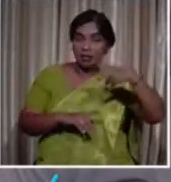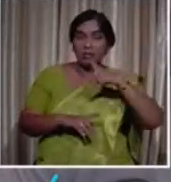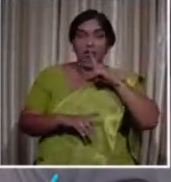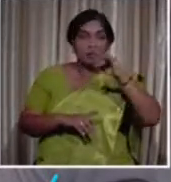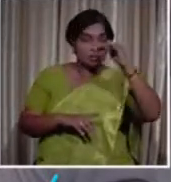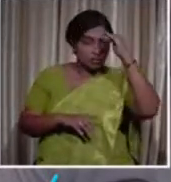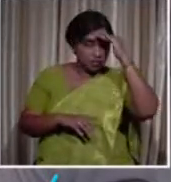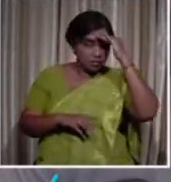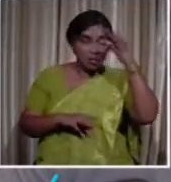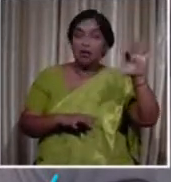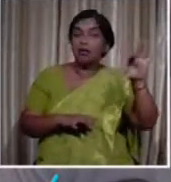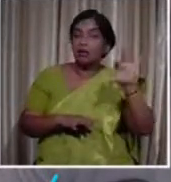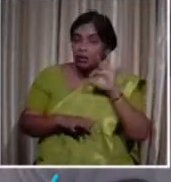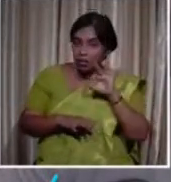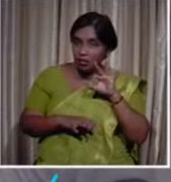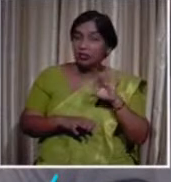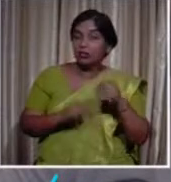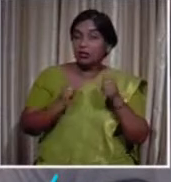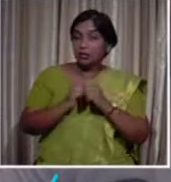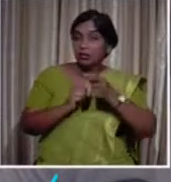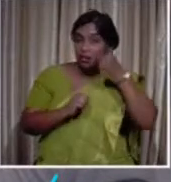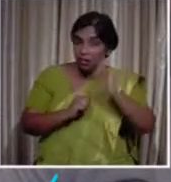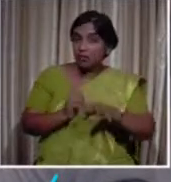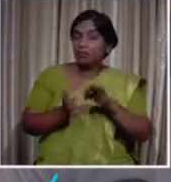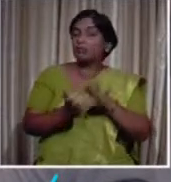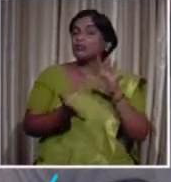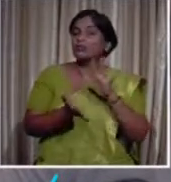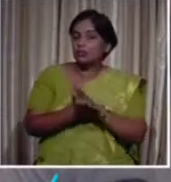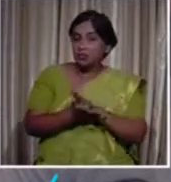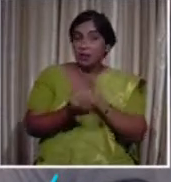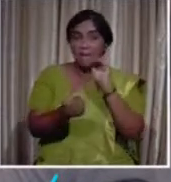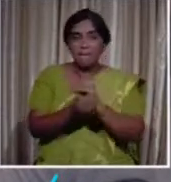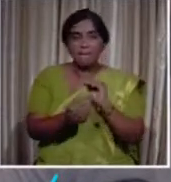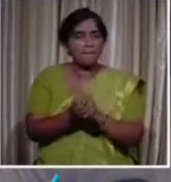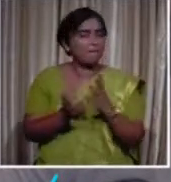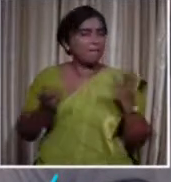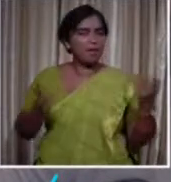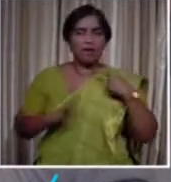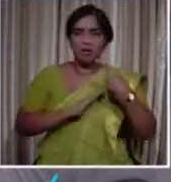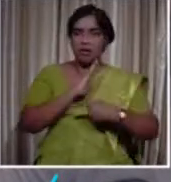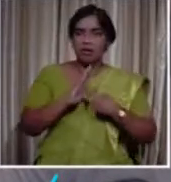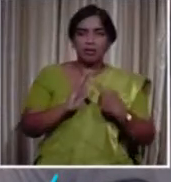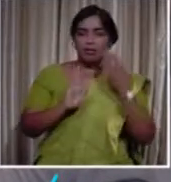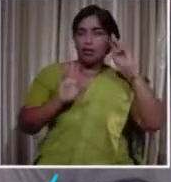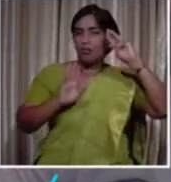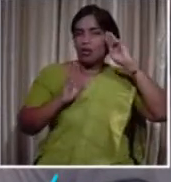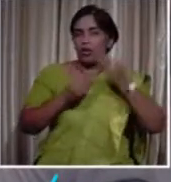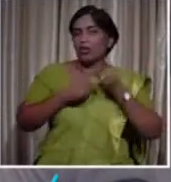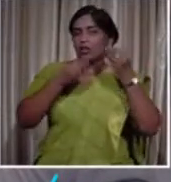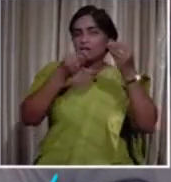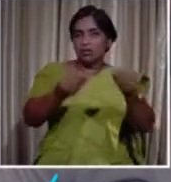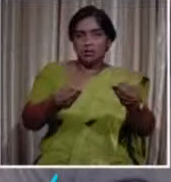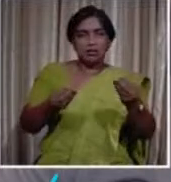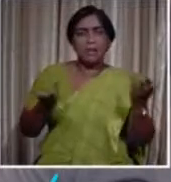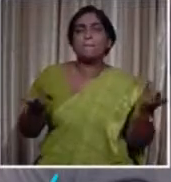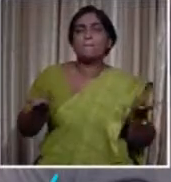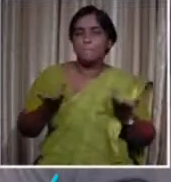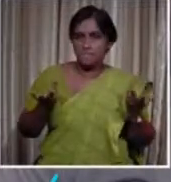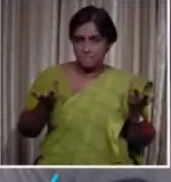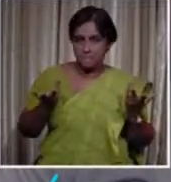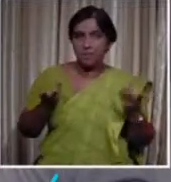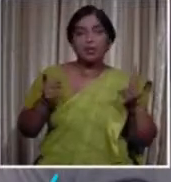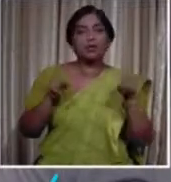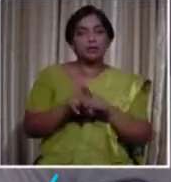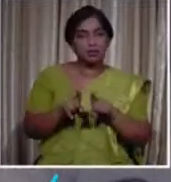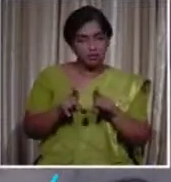කතානායක තනතුර සඳහා ඇති කරගත් එකඟතාවයේ රකින්න බැරුව රටට දෙන පොරොන්දු ඉටු කරන්න බැරි වෙයි. ඒ